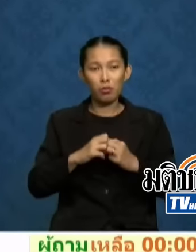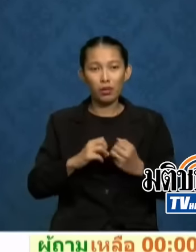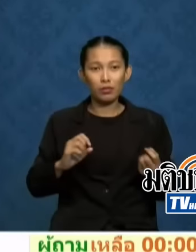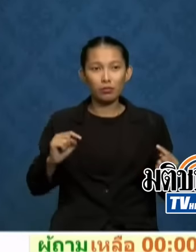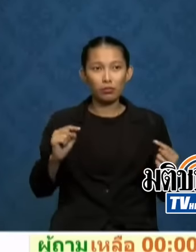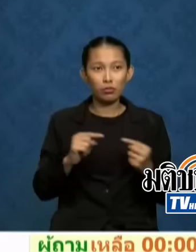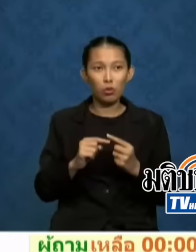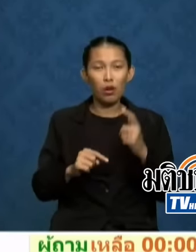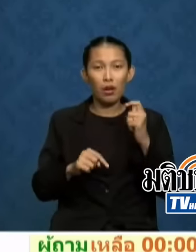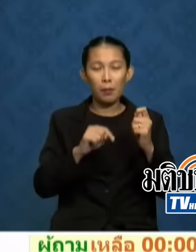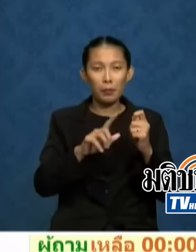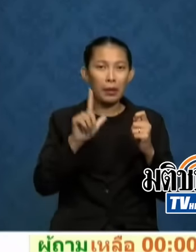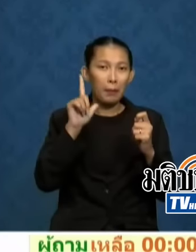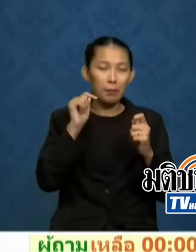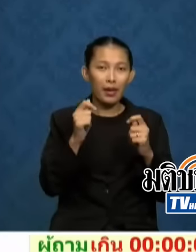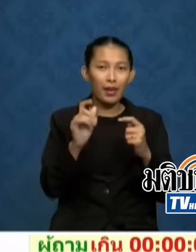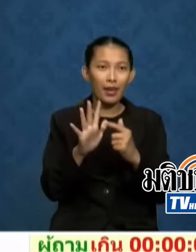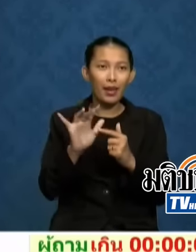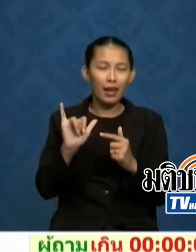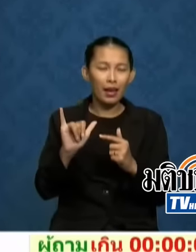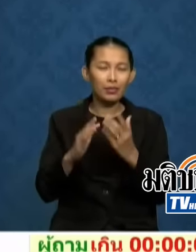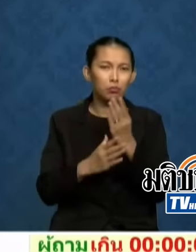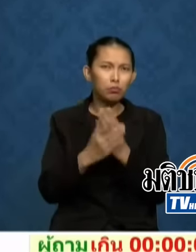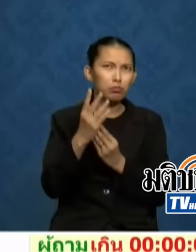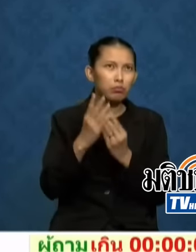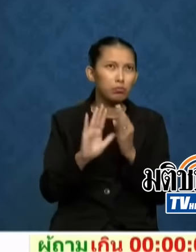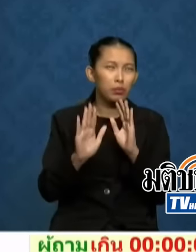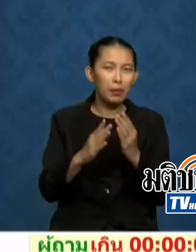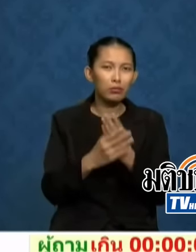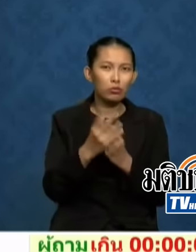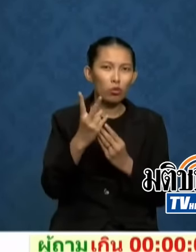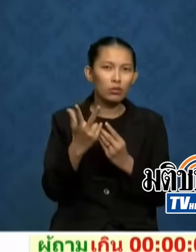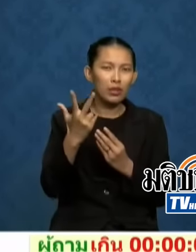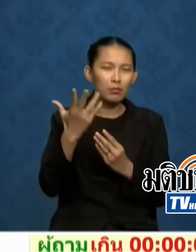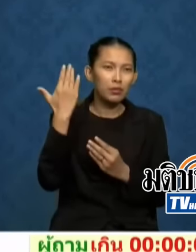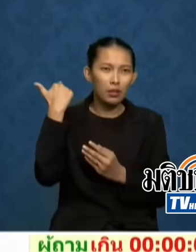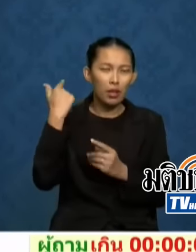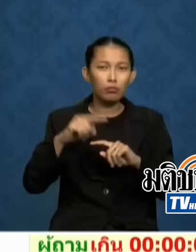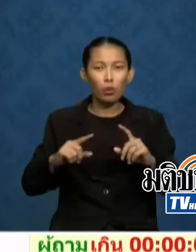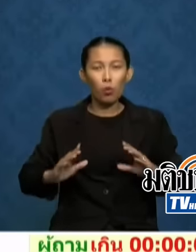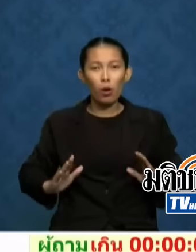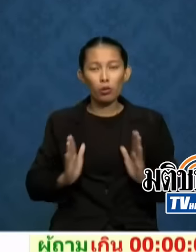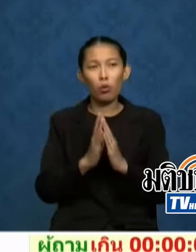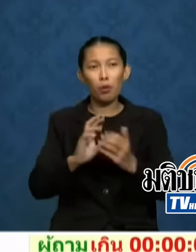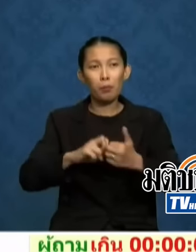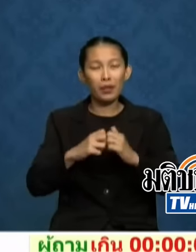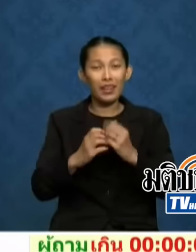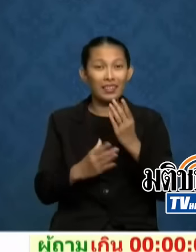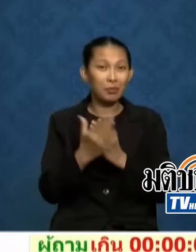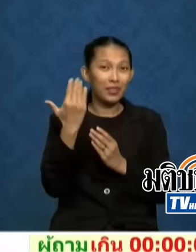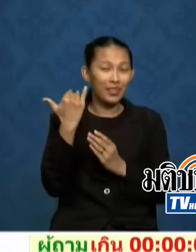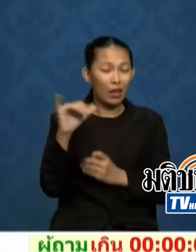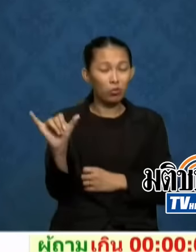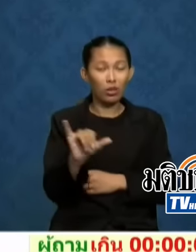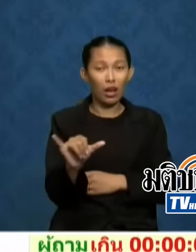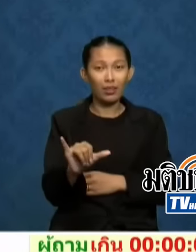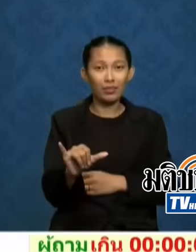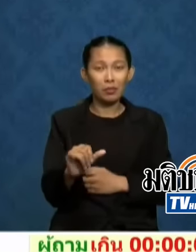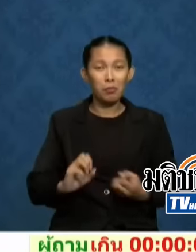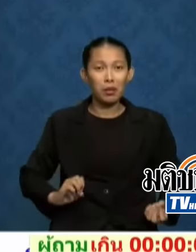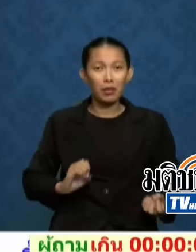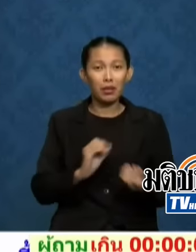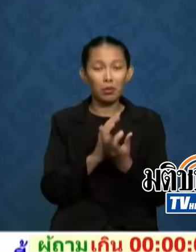รณีอำเภอแม่อายในช่วงประมาณ2-3 สัปดาห์ที่แล้วแต่ว่าเรายังไม่ได้รวมปัญหาอุทกภัยเมื่อสัปดาห์ที่แล้วนะครับที่